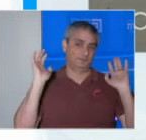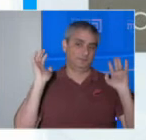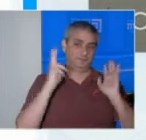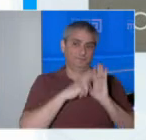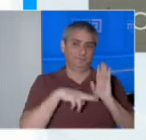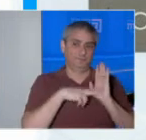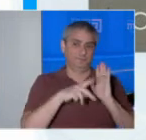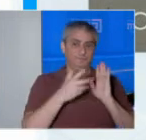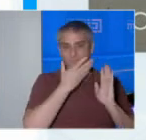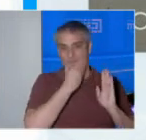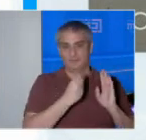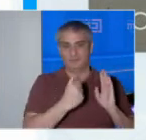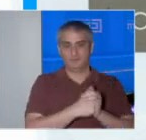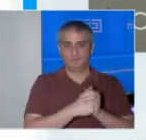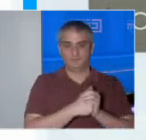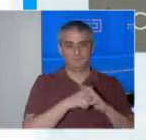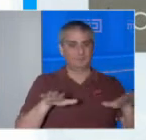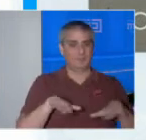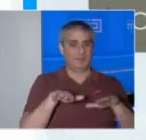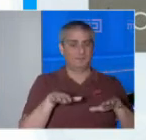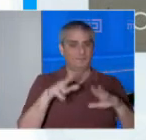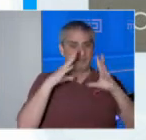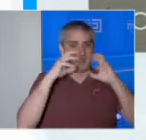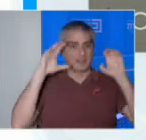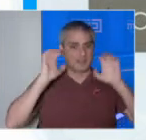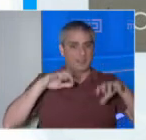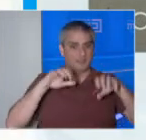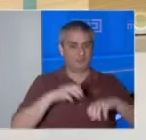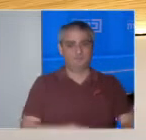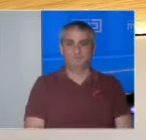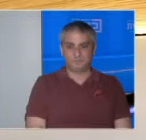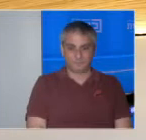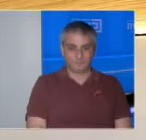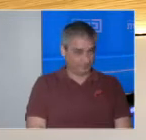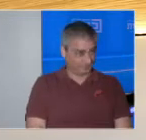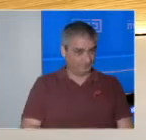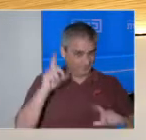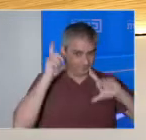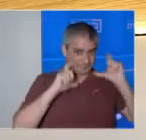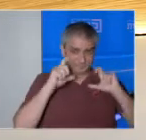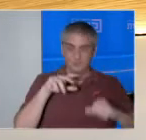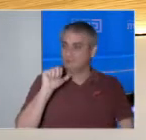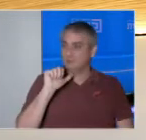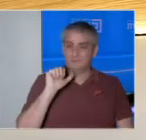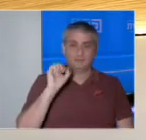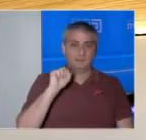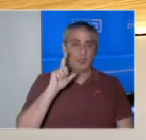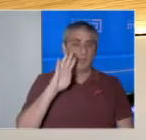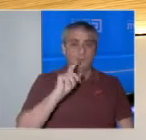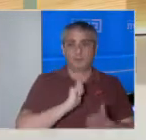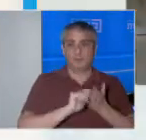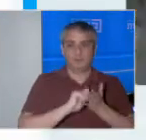התמונה הזו, איזה יופי. שפת הים, ענני גשם. הצלמת אוסנת צלוב